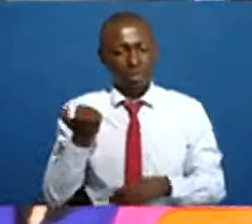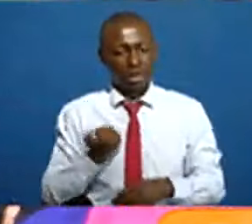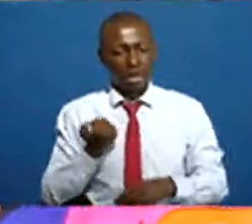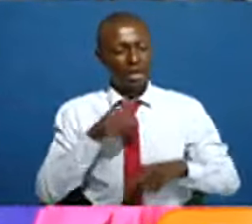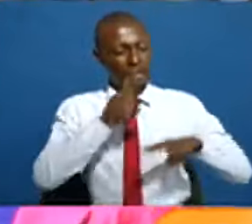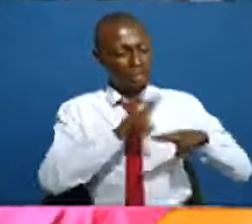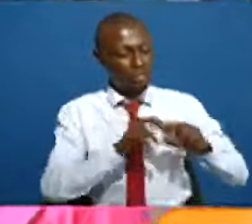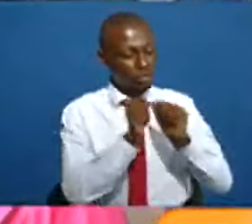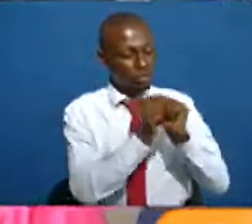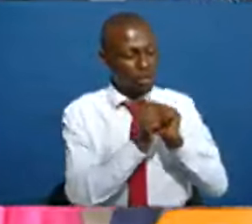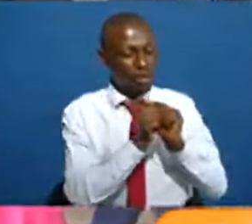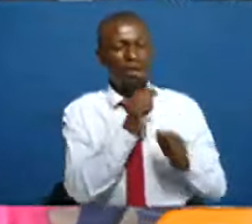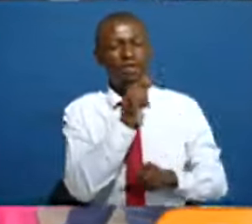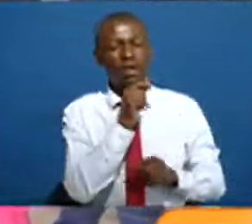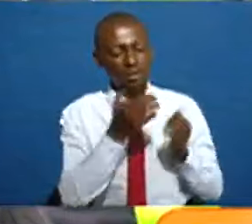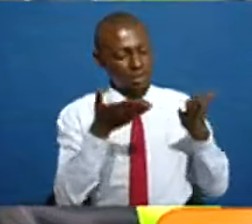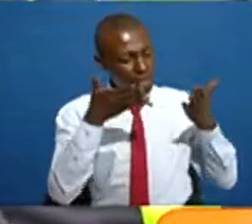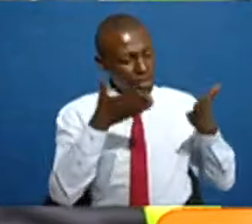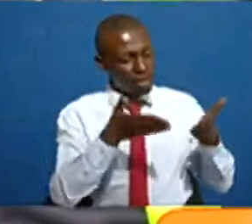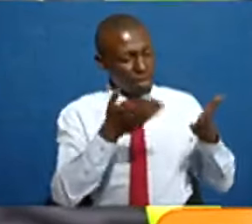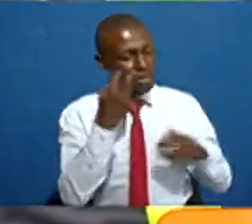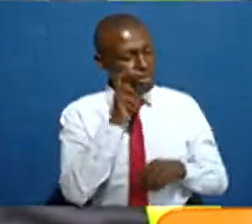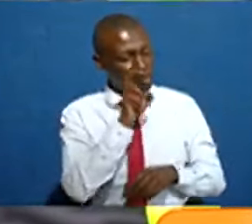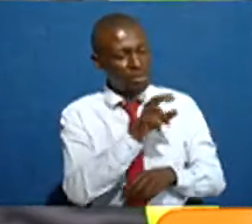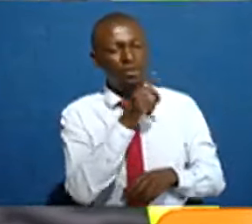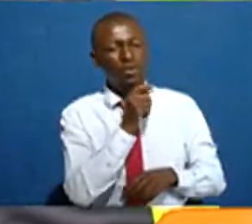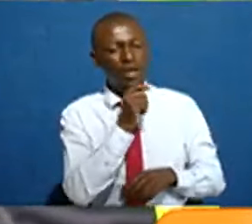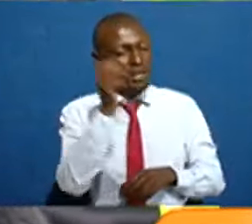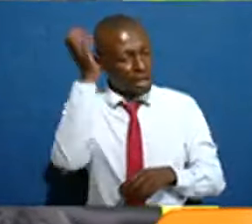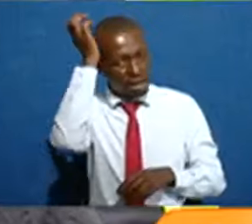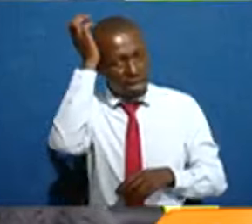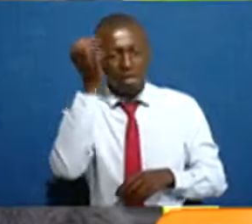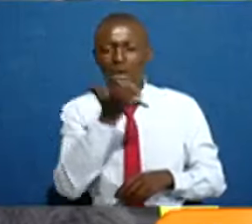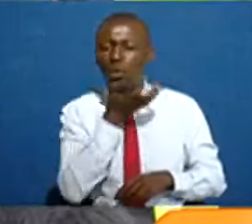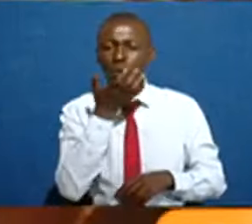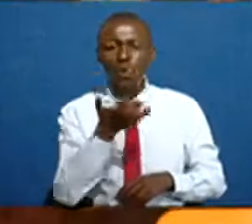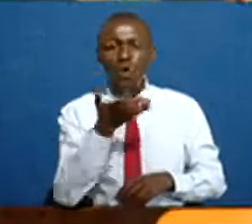baba yao, Carol and Catherine, wakasema ona baba yetu bado kichwa ni moto.